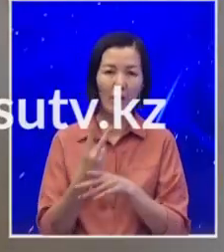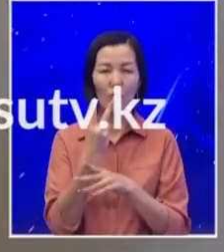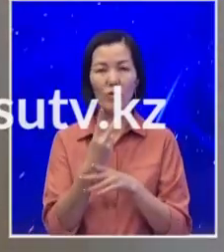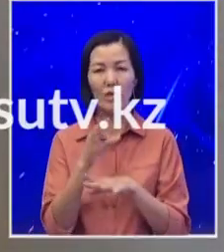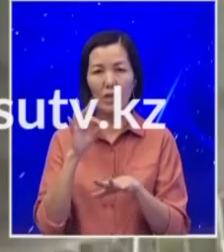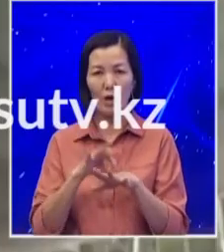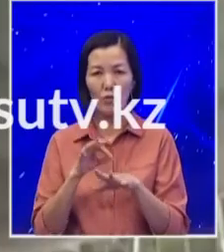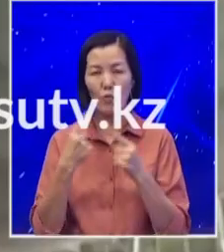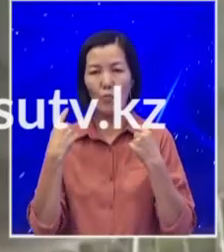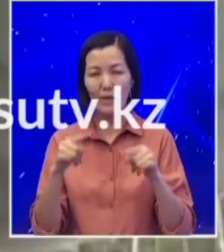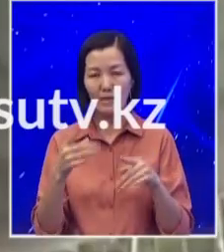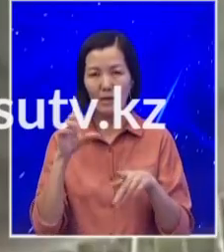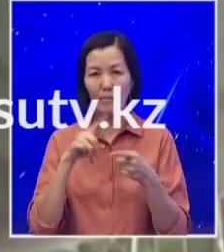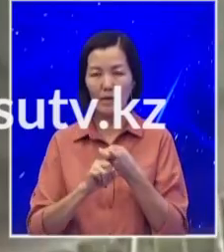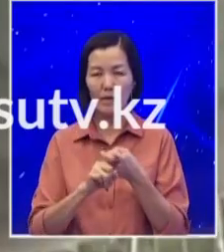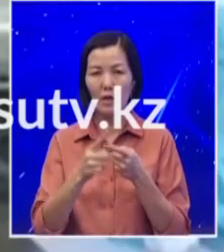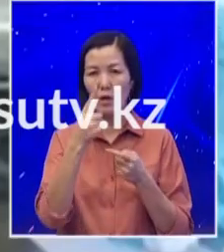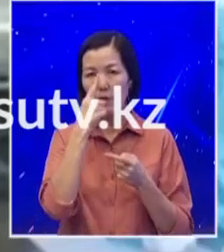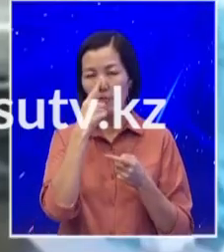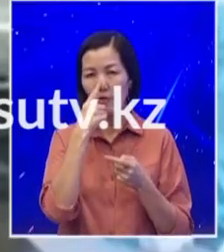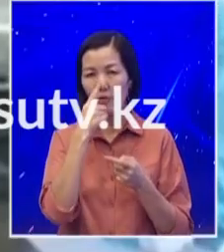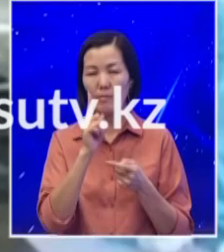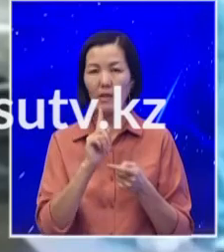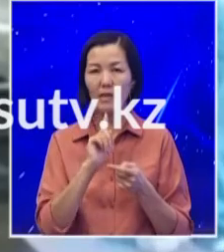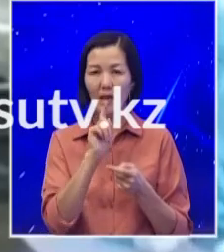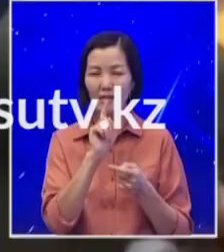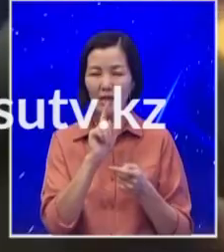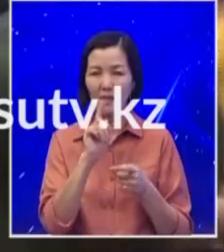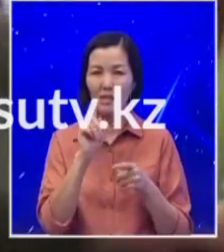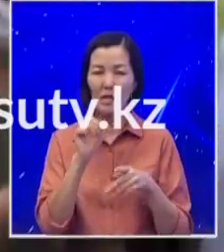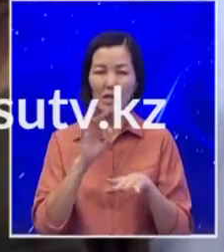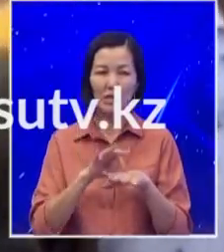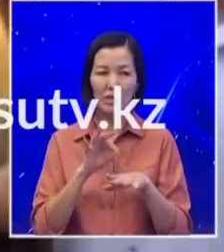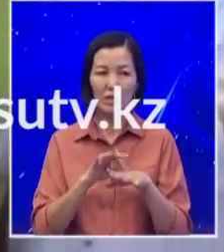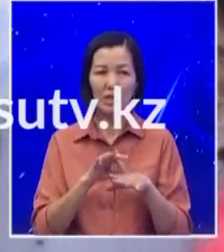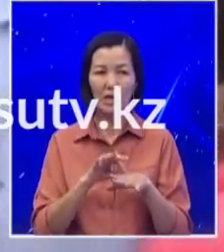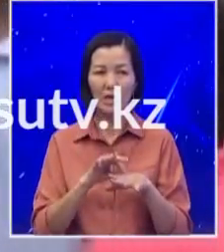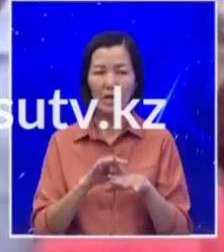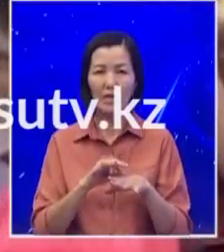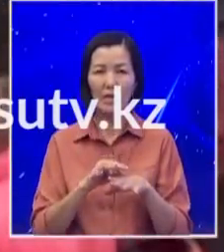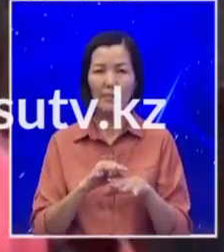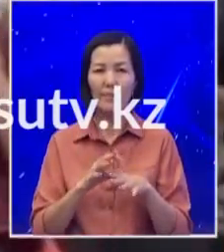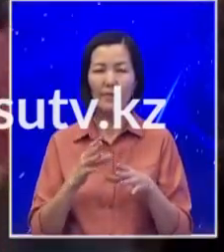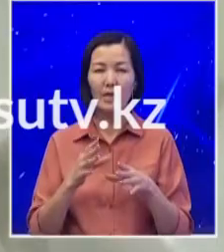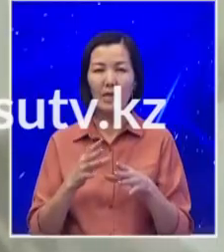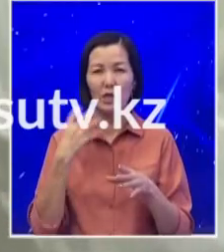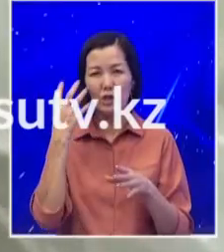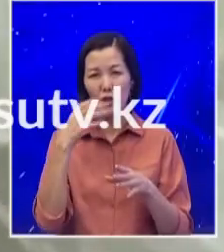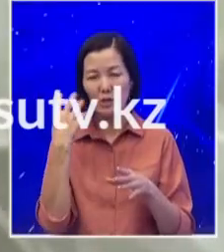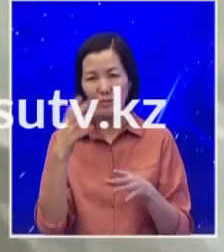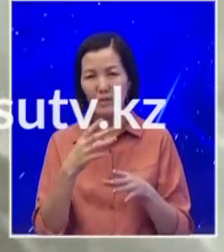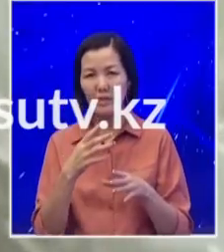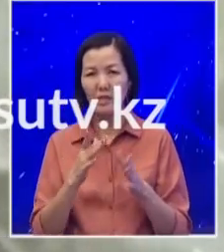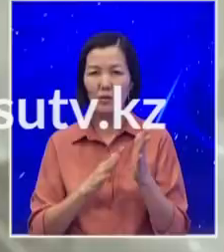қағуда. Ауру адамдардың мұрны мен таңдайын шіртіп, безгек тудырады. Мұндай микроб шіріген жемшіректерде, топырақ, өсімдіктерде